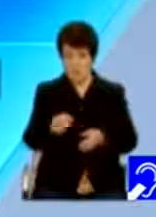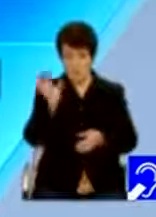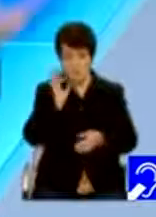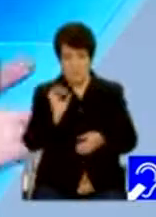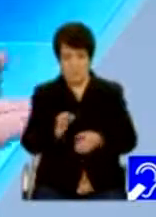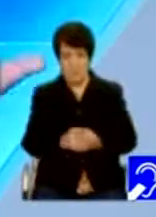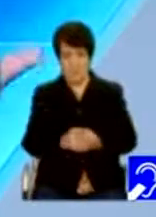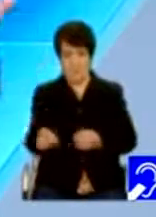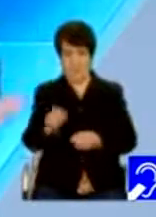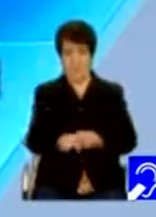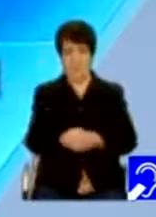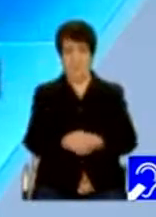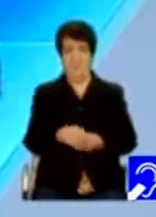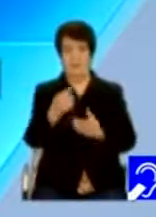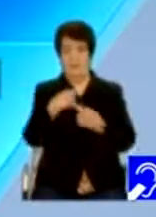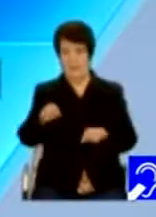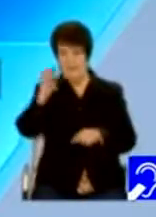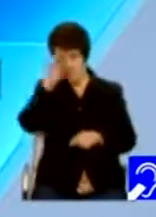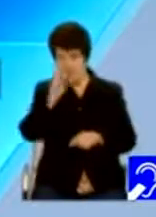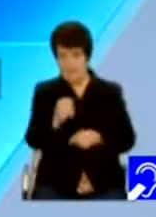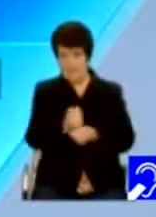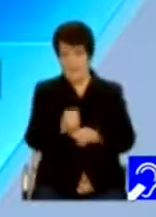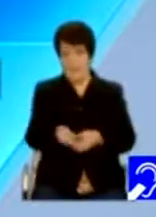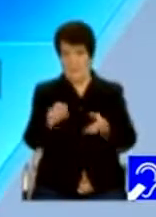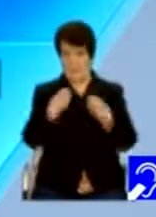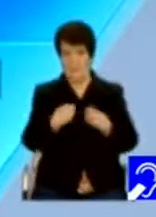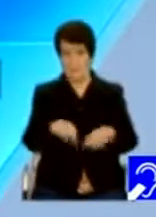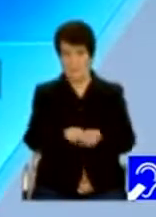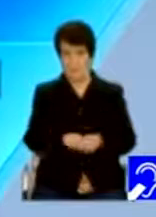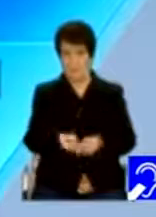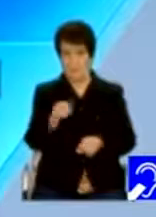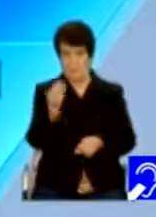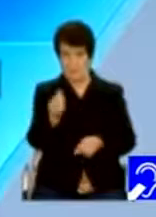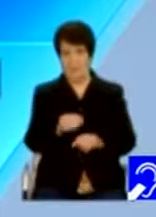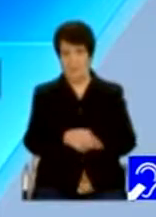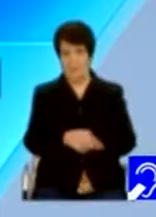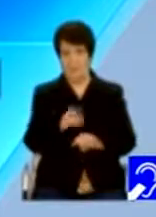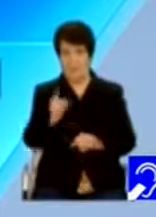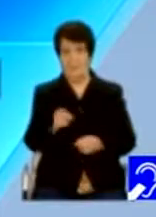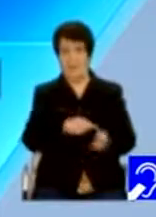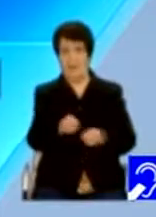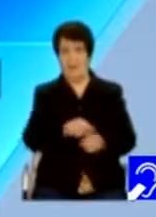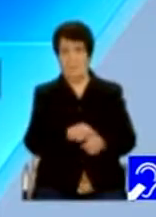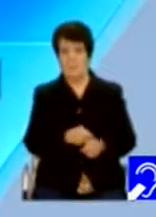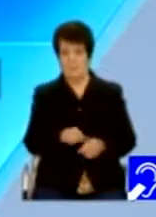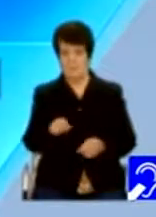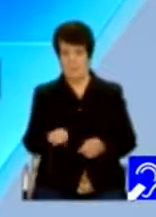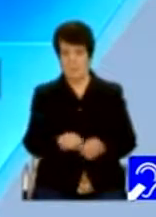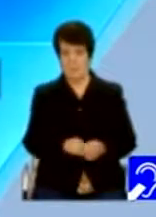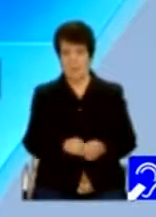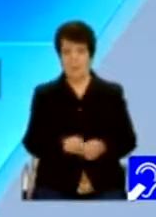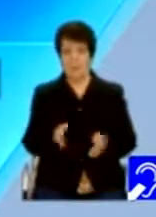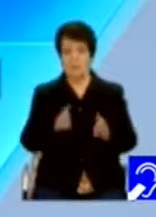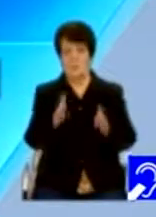Germania sau din altă țară europeană și să ne dea acești bani prin kilometri de drumuri și tot așa mai departe. Deci,